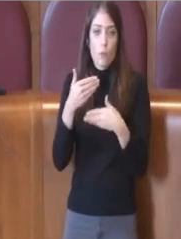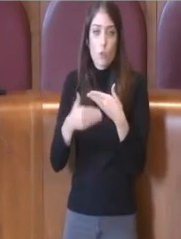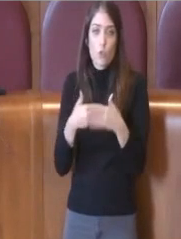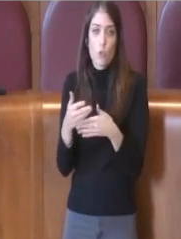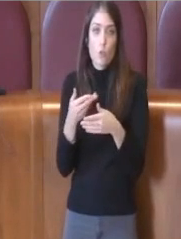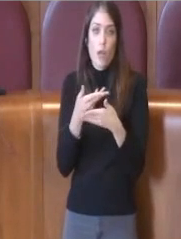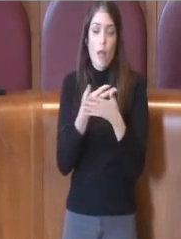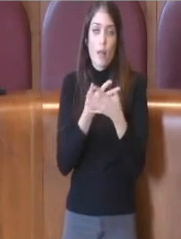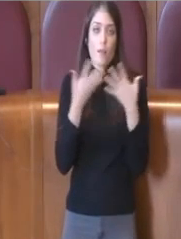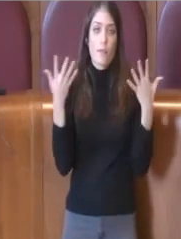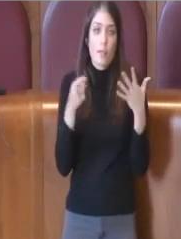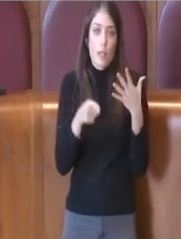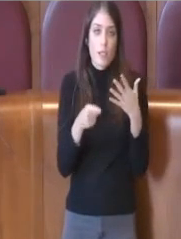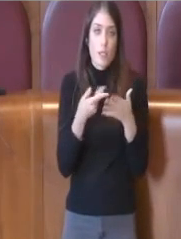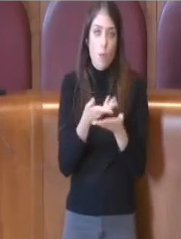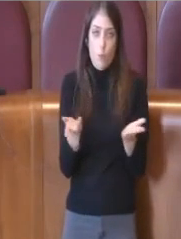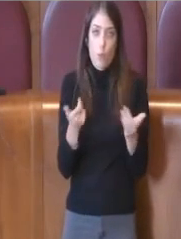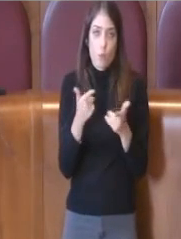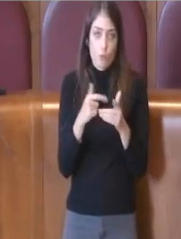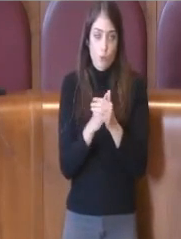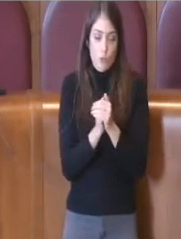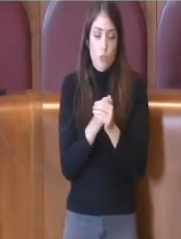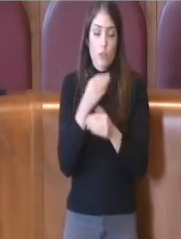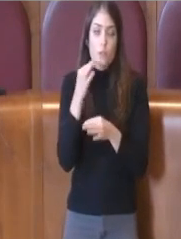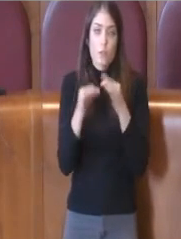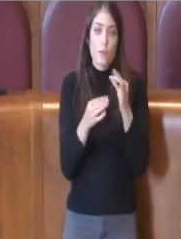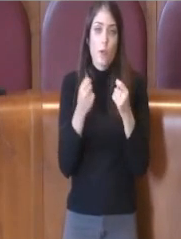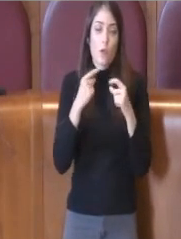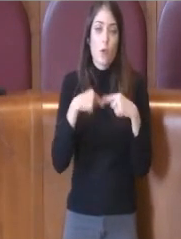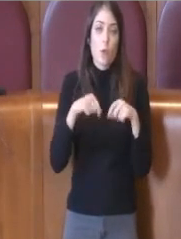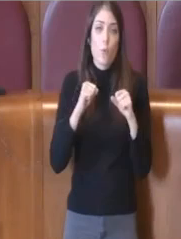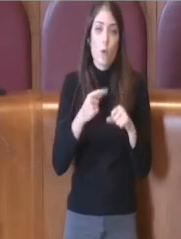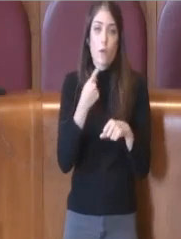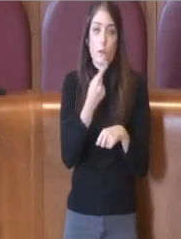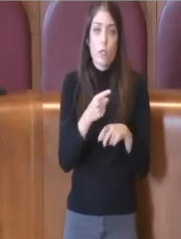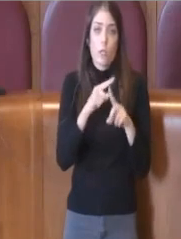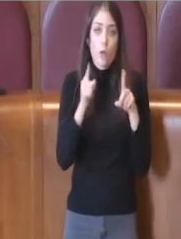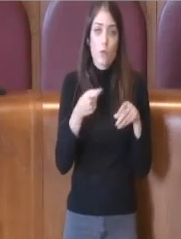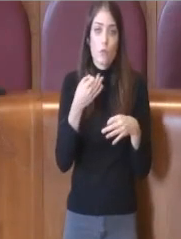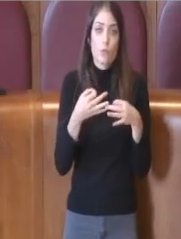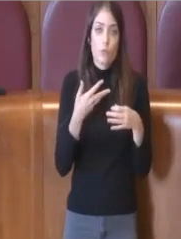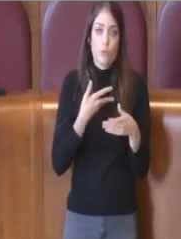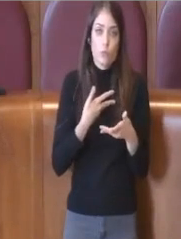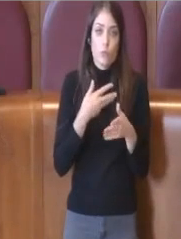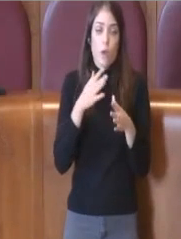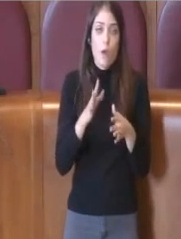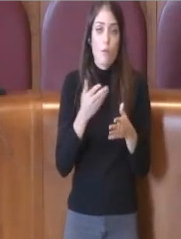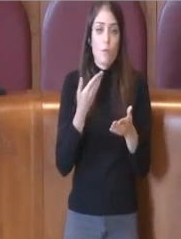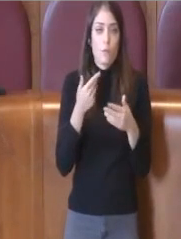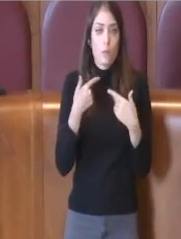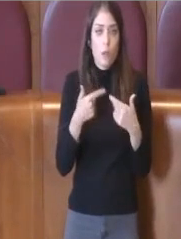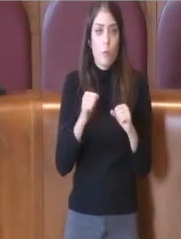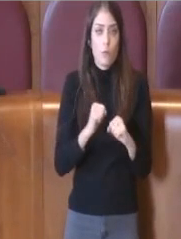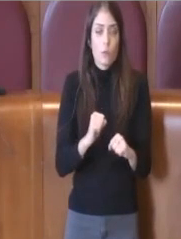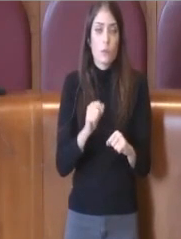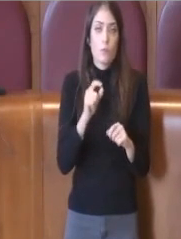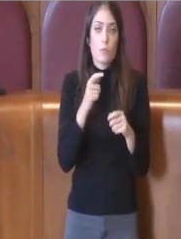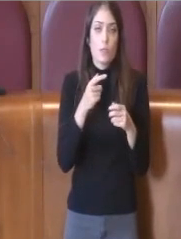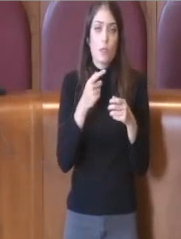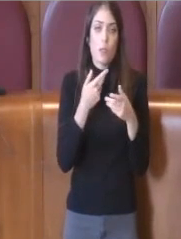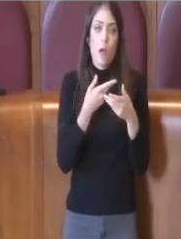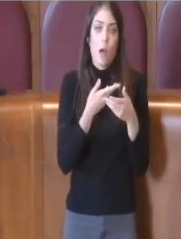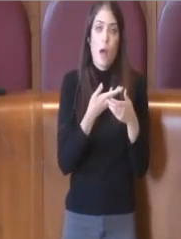pubblica. Cioè noi possiamo dire benissimo che noi abbiamo questo nuovo negozio giuridico che permette alla pubblica